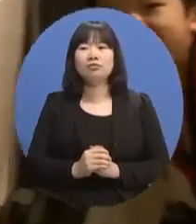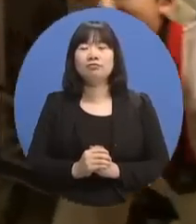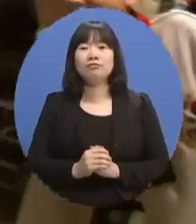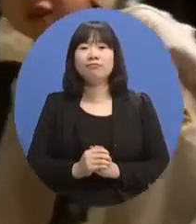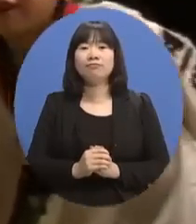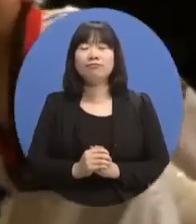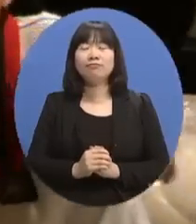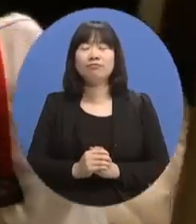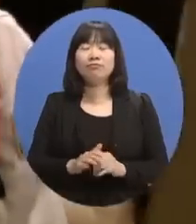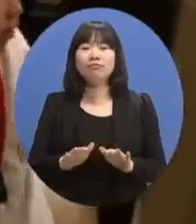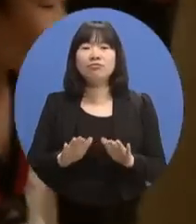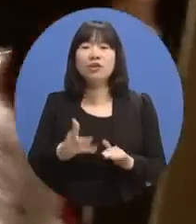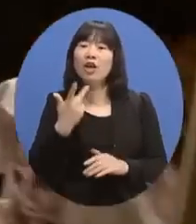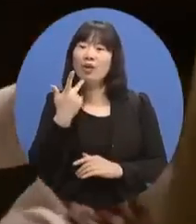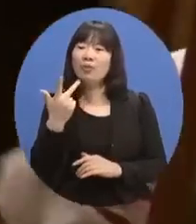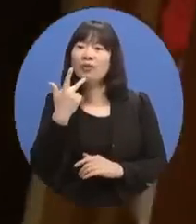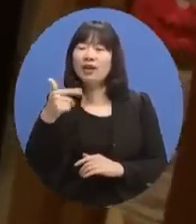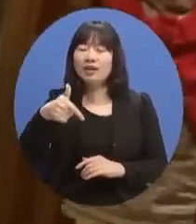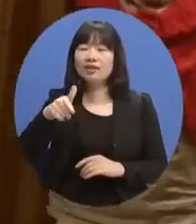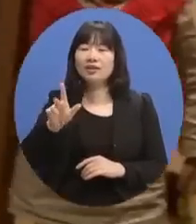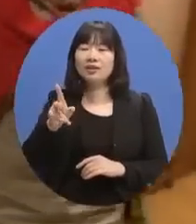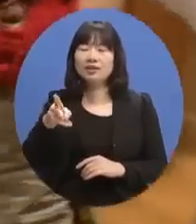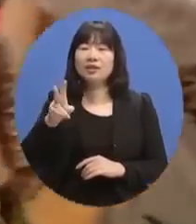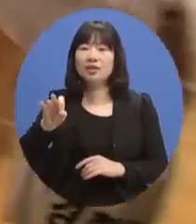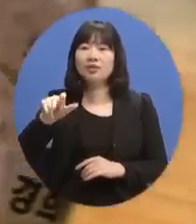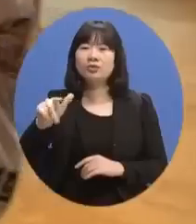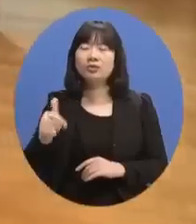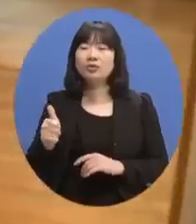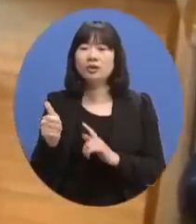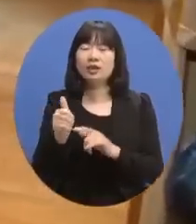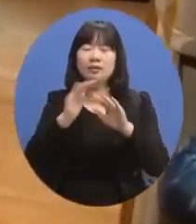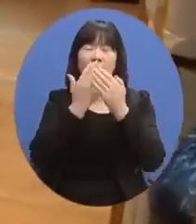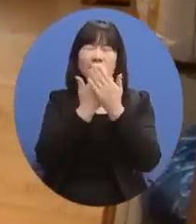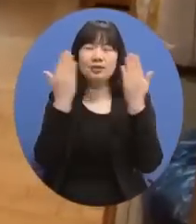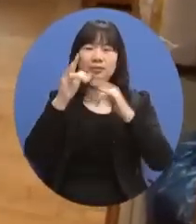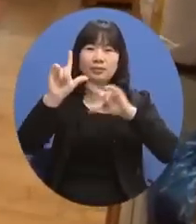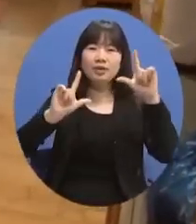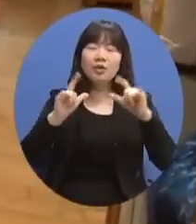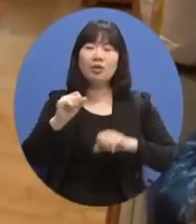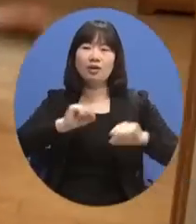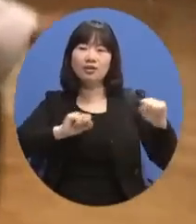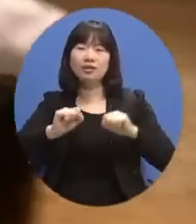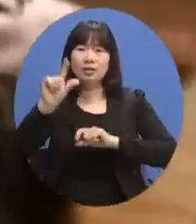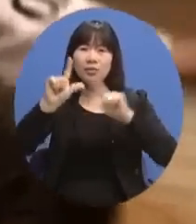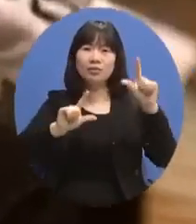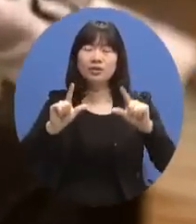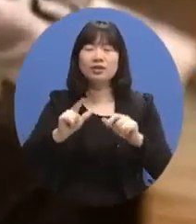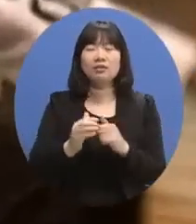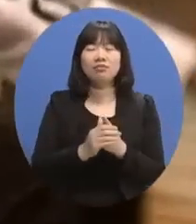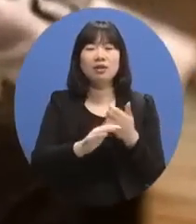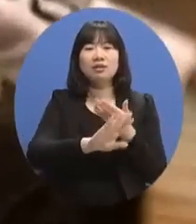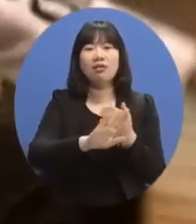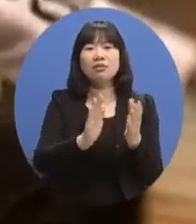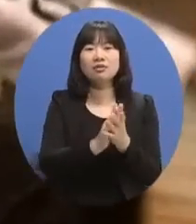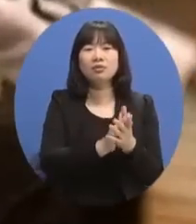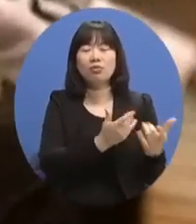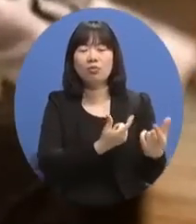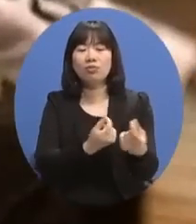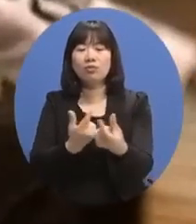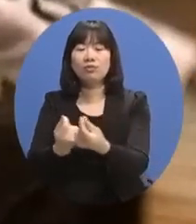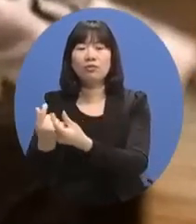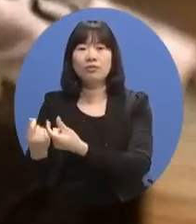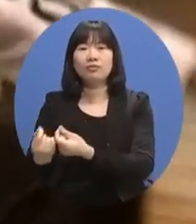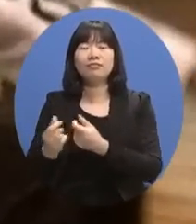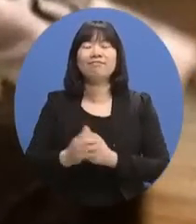두 달 전 만난 7살 경준이. 밝은 표정과 활달한 모습이 여느 아이와 다를 바 없었는데요.